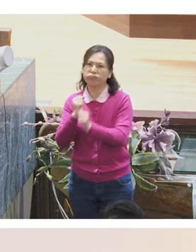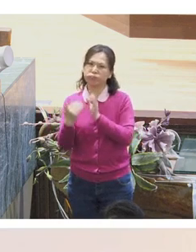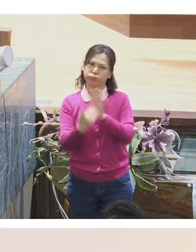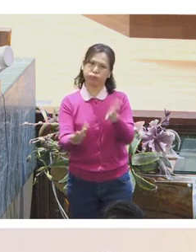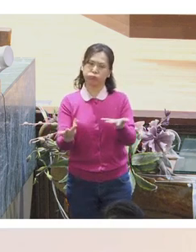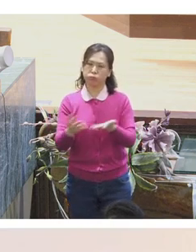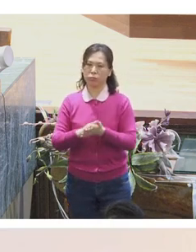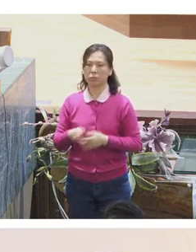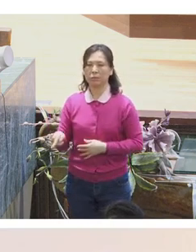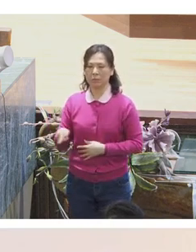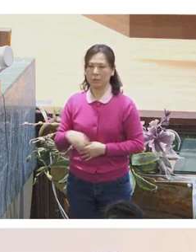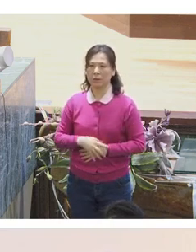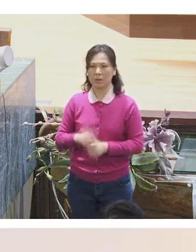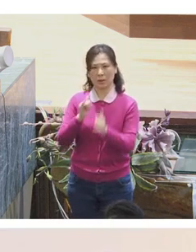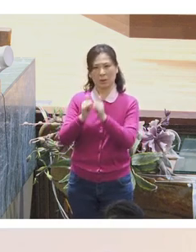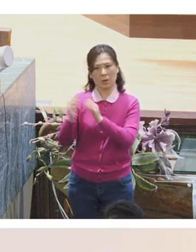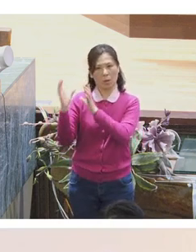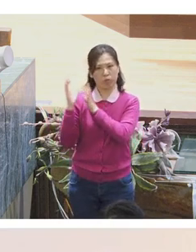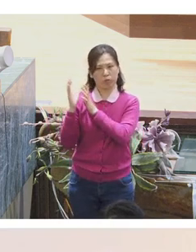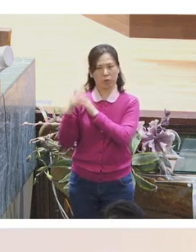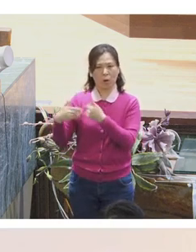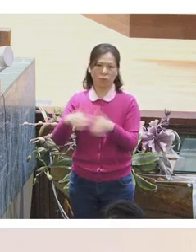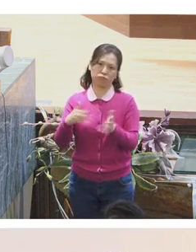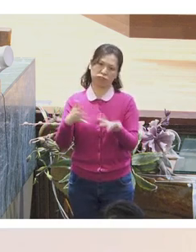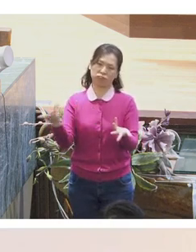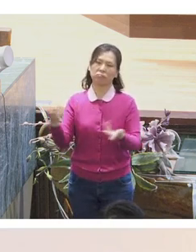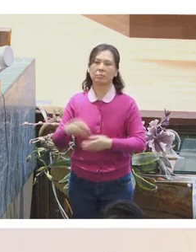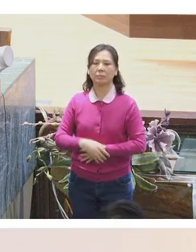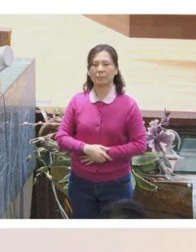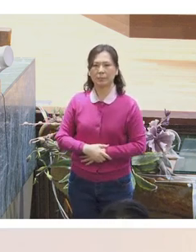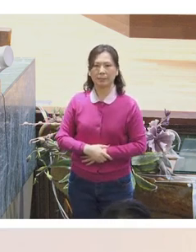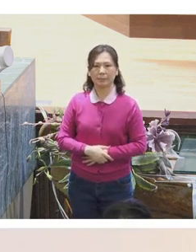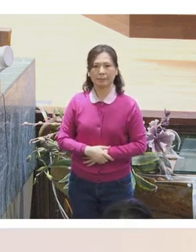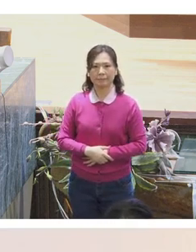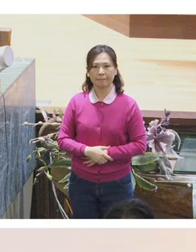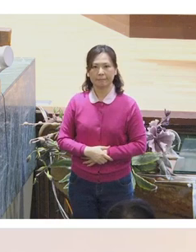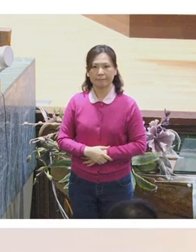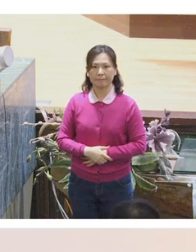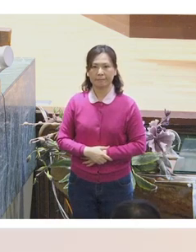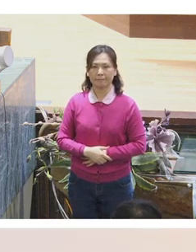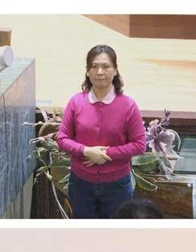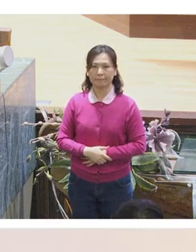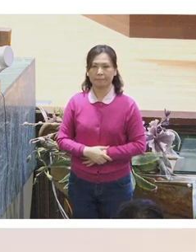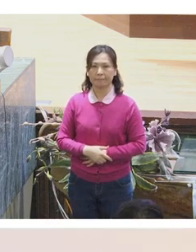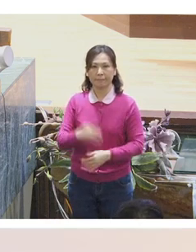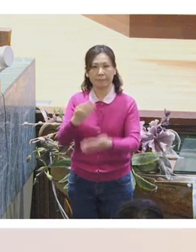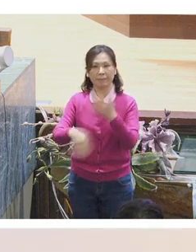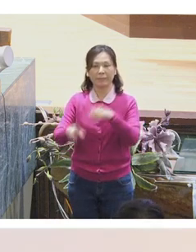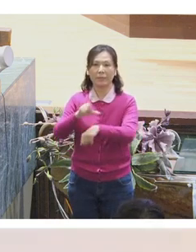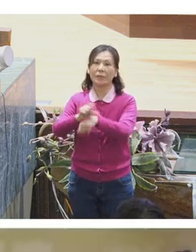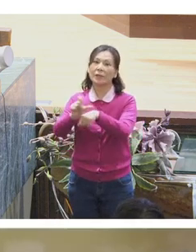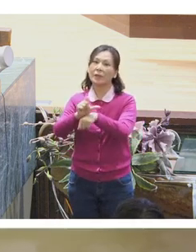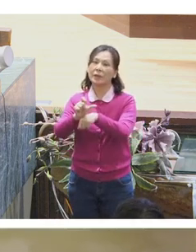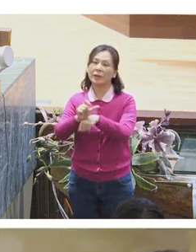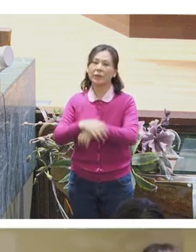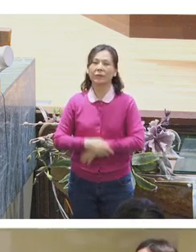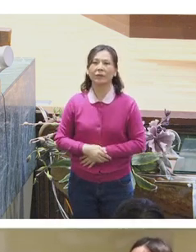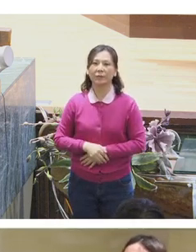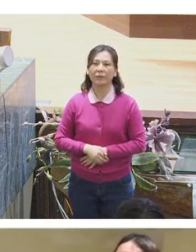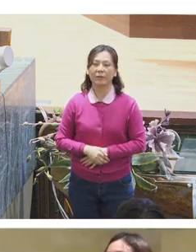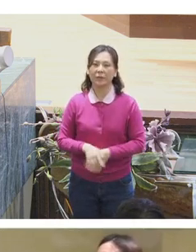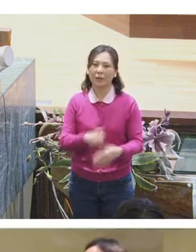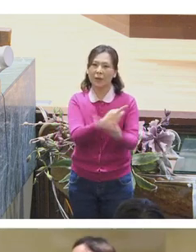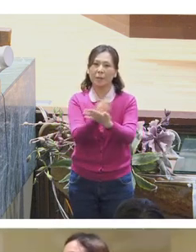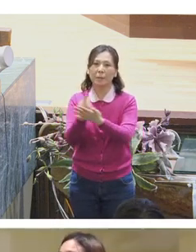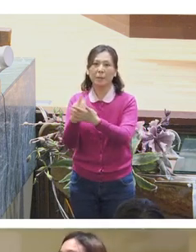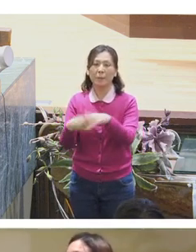种社会责任部分的事情。 OK OK， 好，那因为我们剩15分钟，我就每一个讲